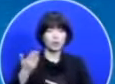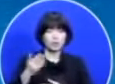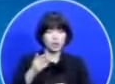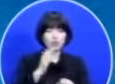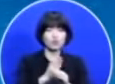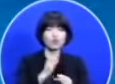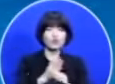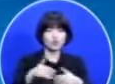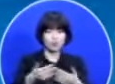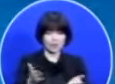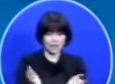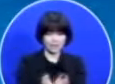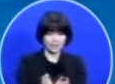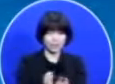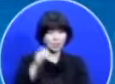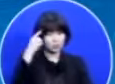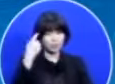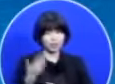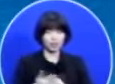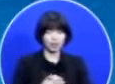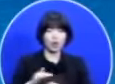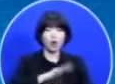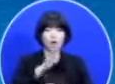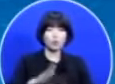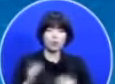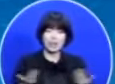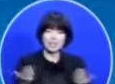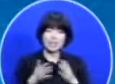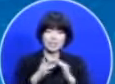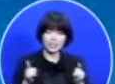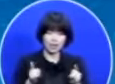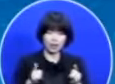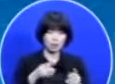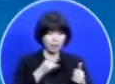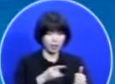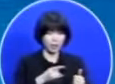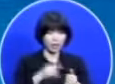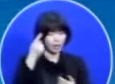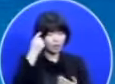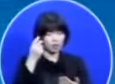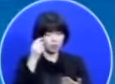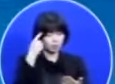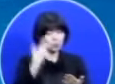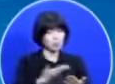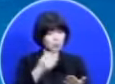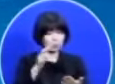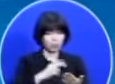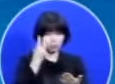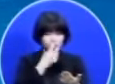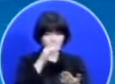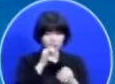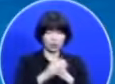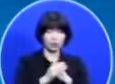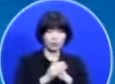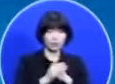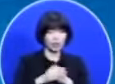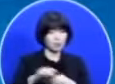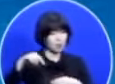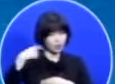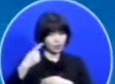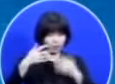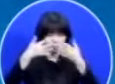겁니까 우리나라 직장인들을 대상으로 설문조사를 했는데 대략 다음과 같은 조건을